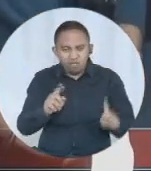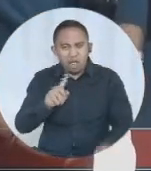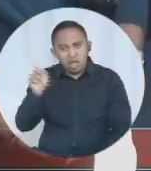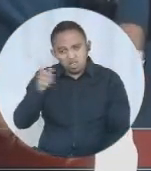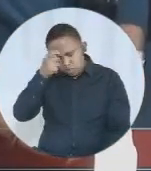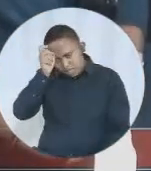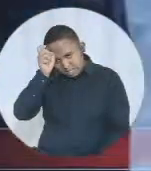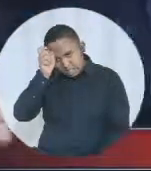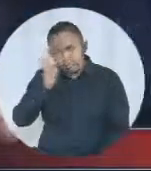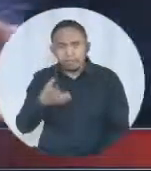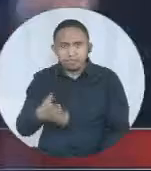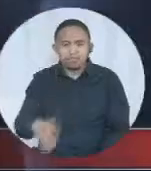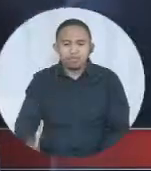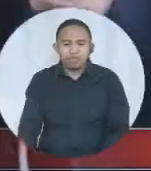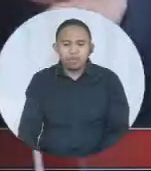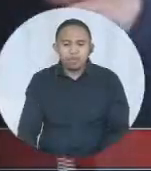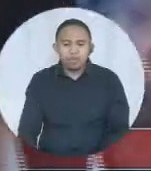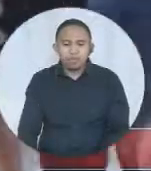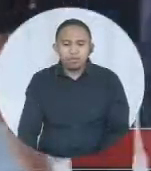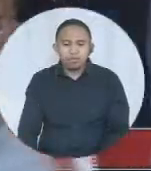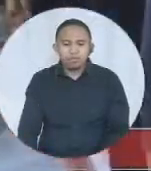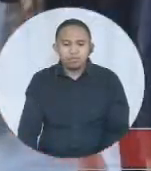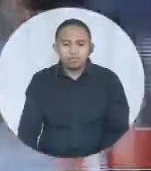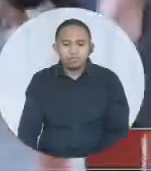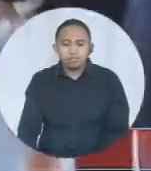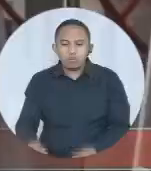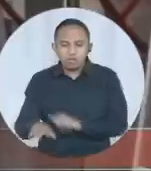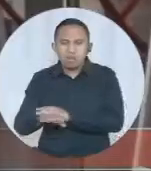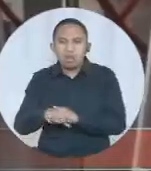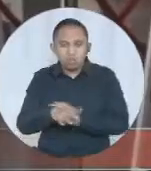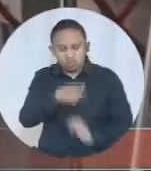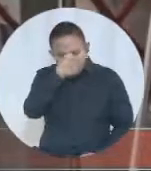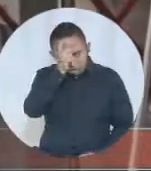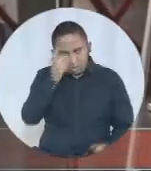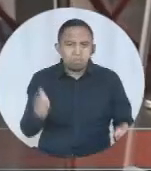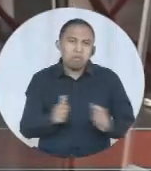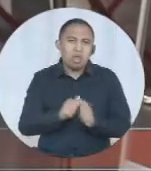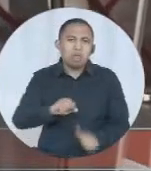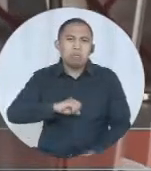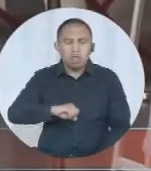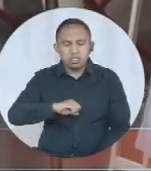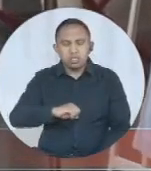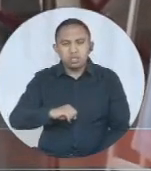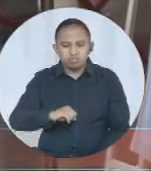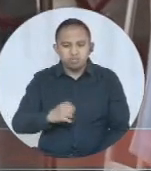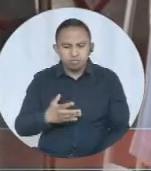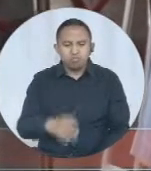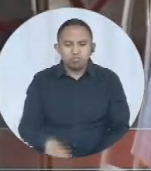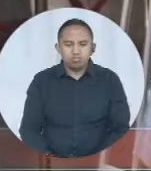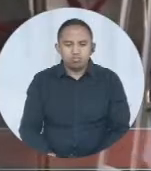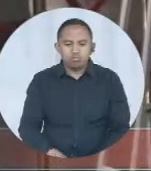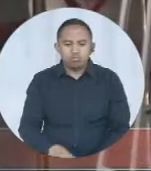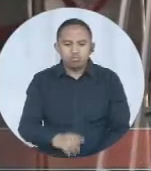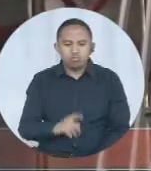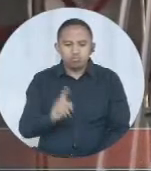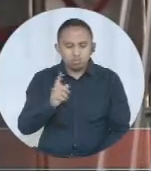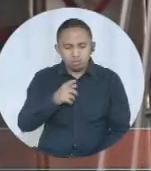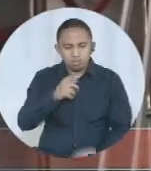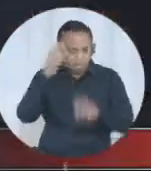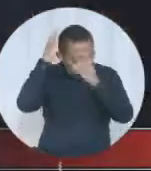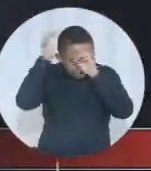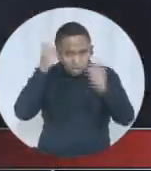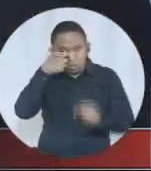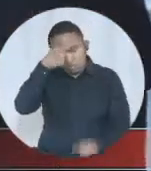Turkia. Manamafy ny fiaraha-miasa eo amin'ny firenena roa tonta ny zavatra tahaka izao araka ny nambarany masovon'ny